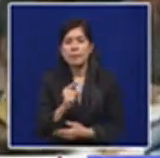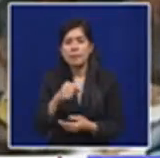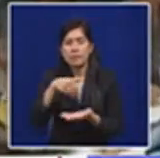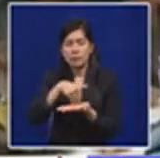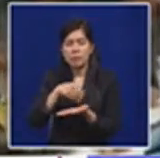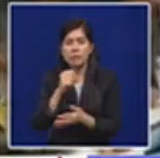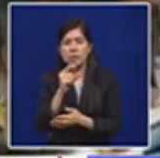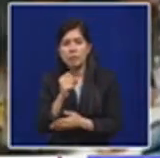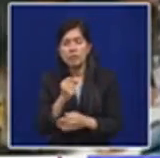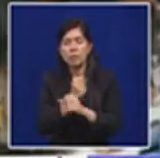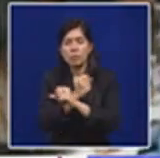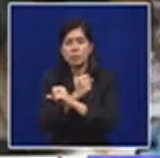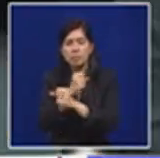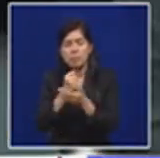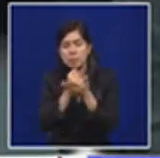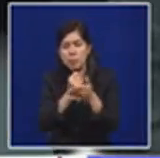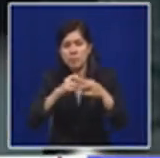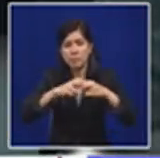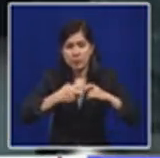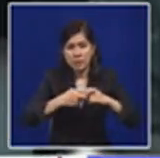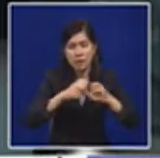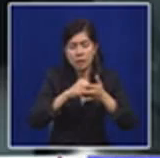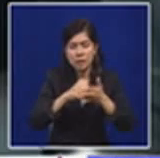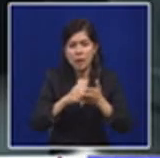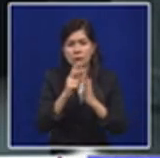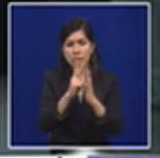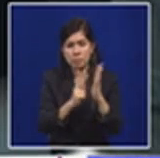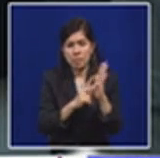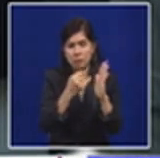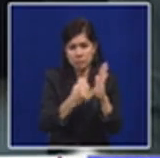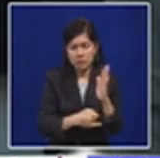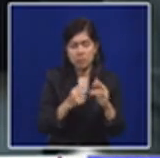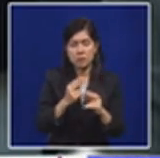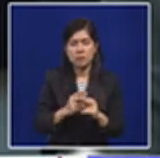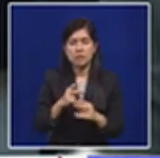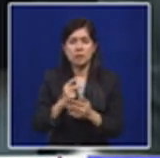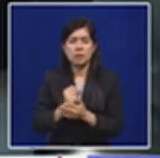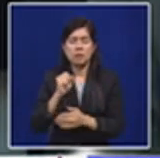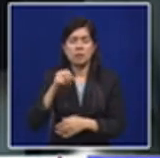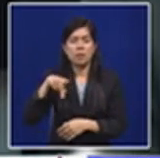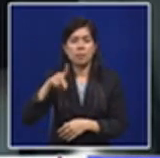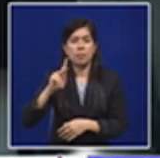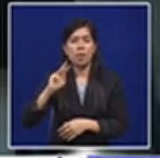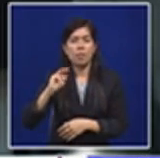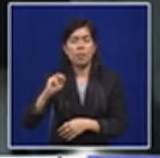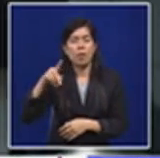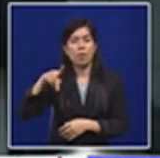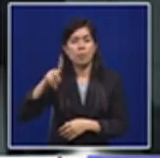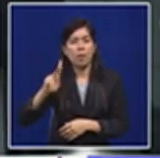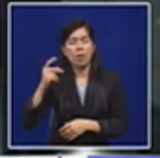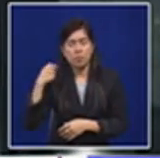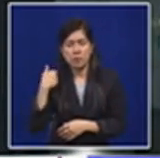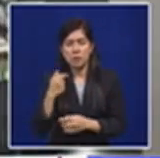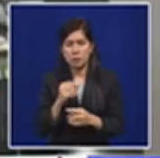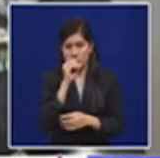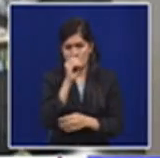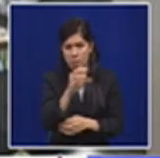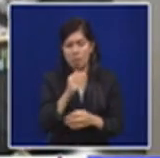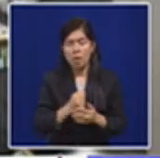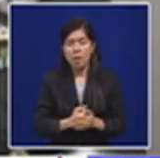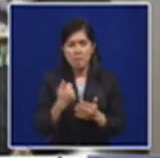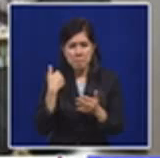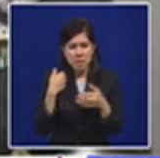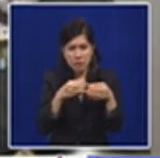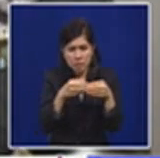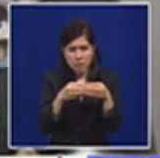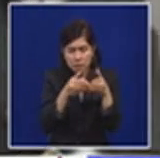ย์บัญชาการแก้ไขปัญหาการทำประมงผิดกฎหมายหรือสปมพ.ได้ร้องเรียนกับพนักงานสอบสวนกองปราบปรามว่ามีเรือ